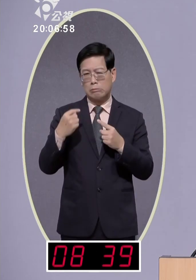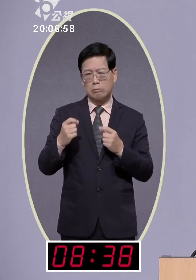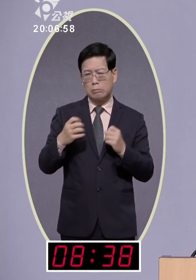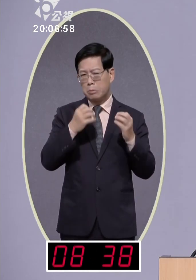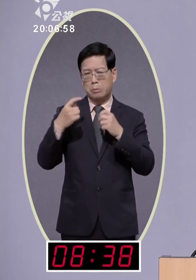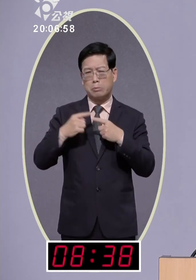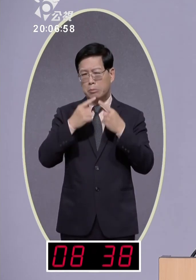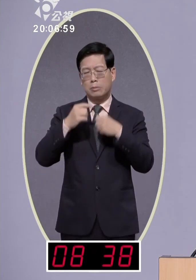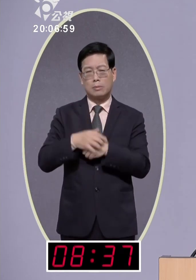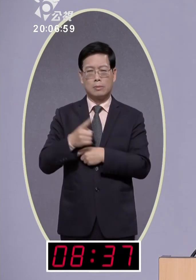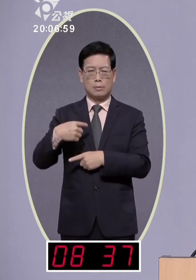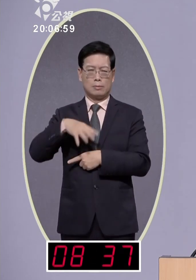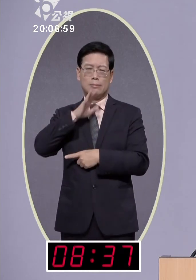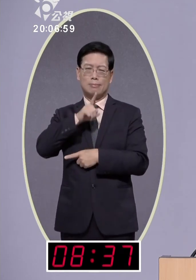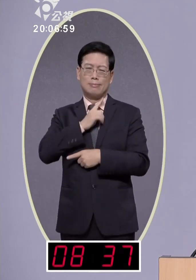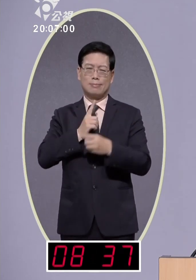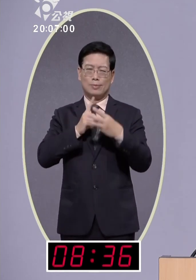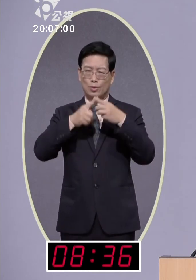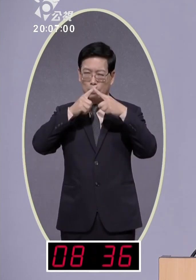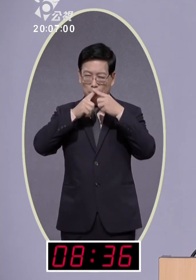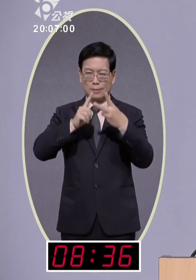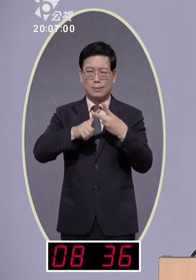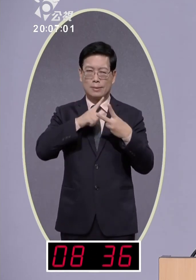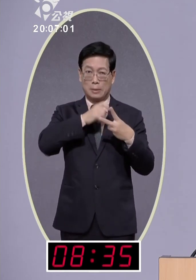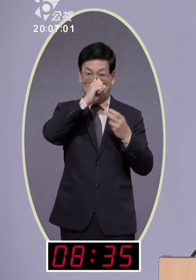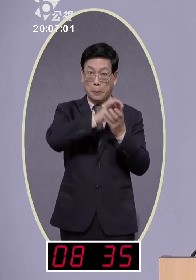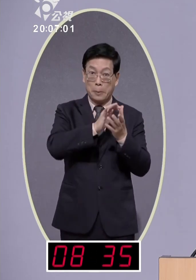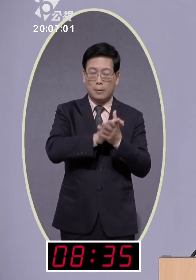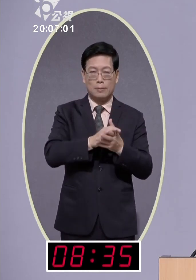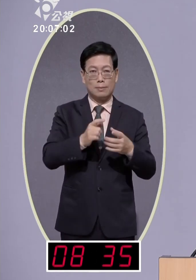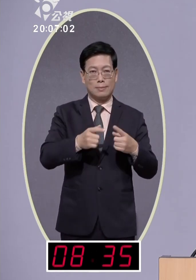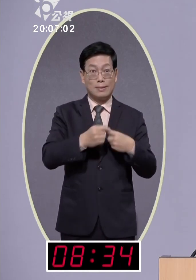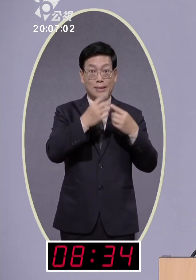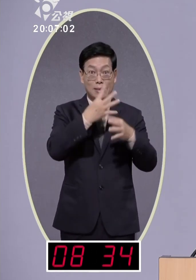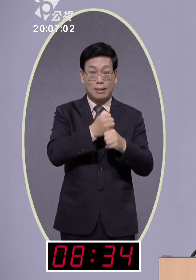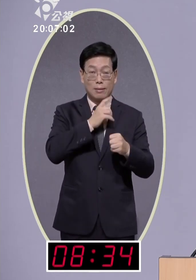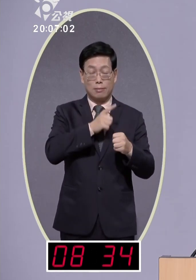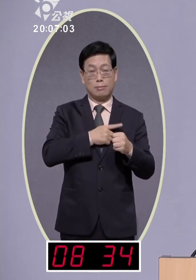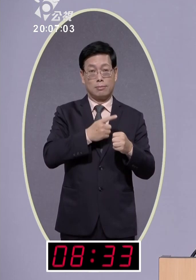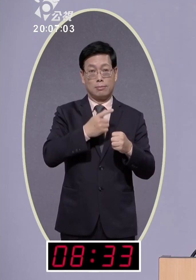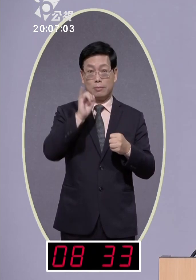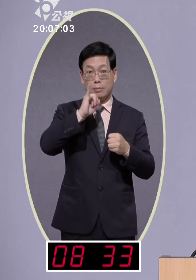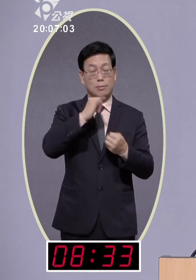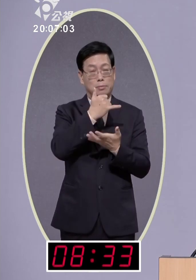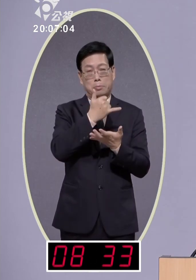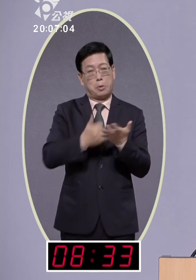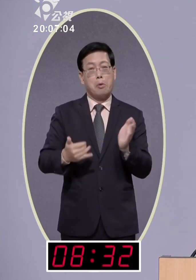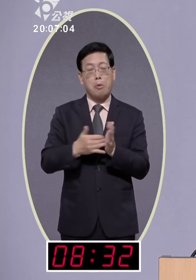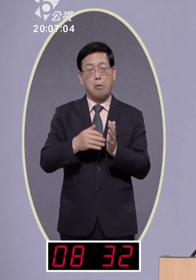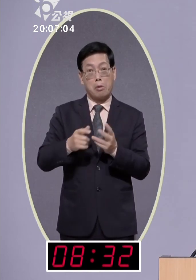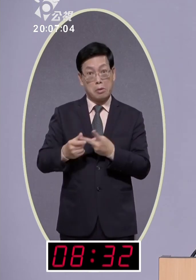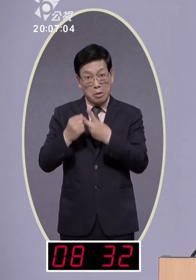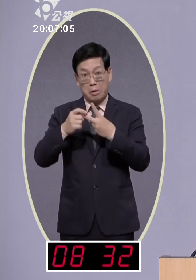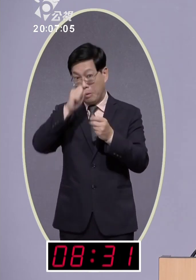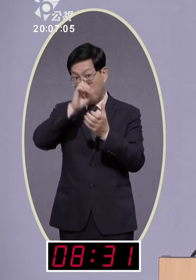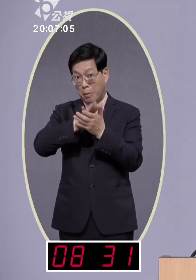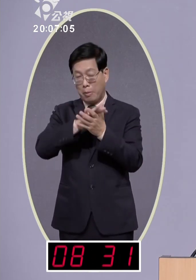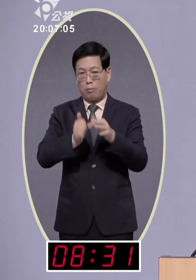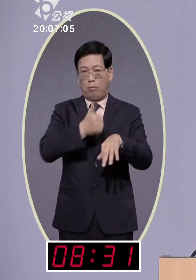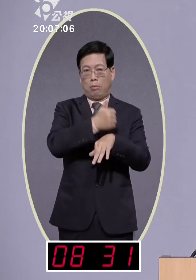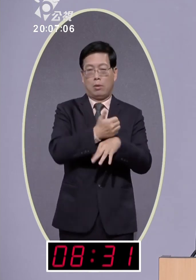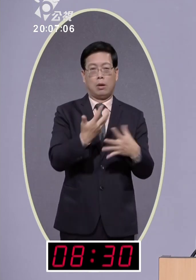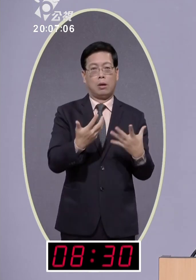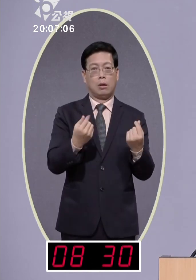事，就是闺蜜变主蜜的事情。那闺蜜第一号闺蜜辞职了以后，第二号闺蜜又变成主蜜，这件事